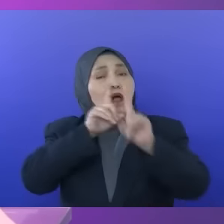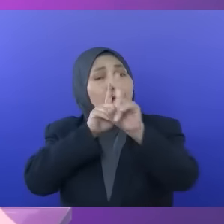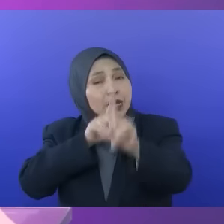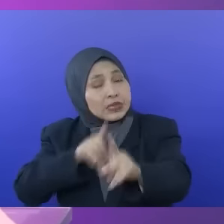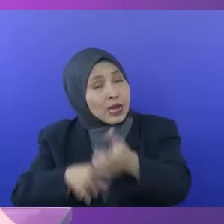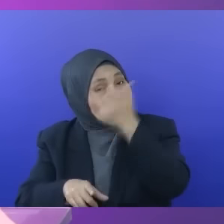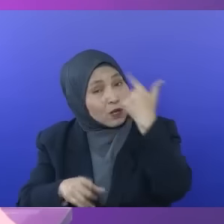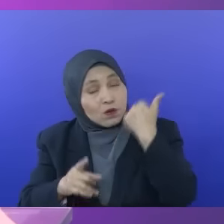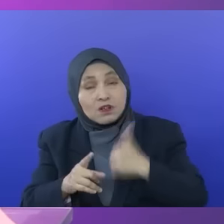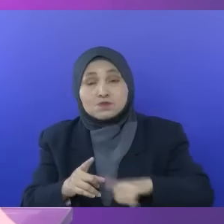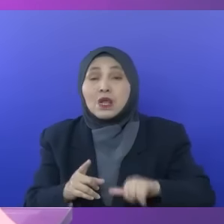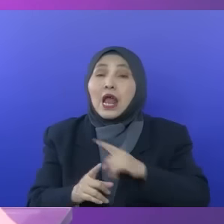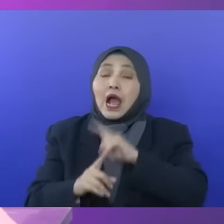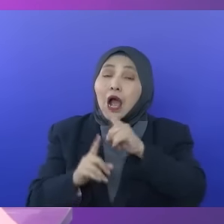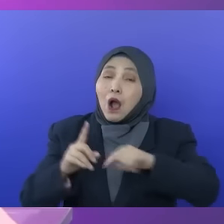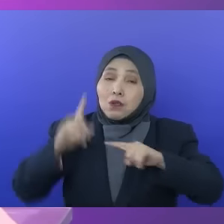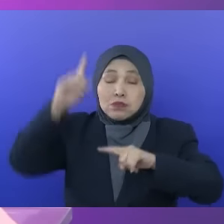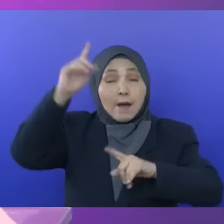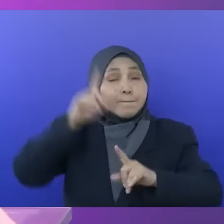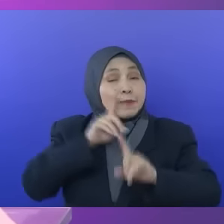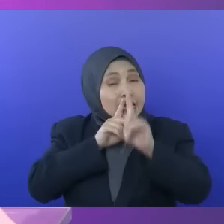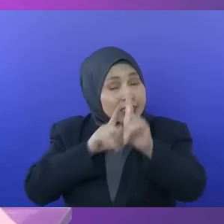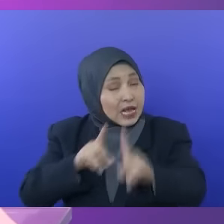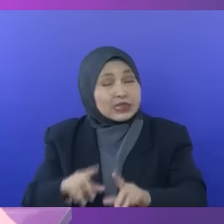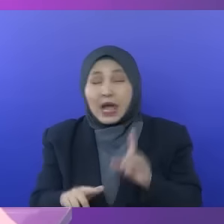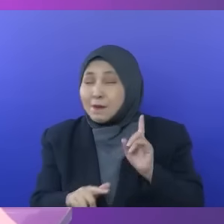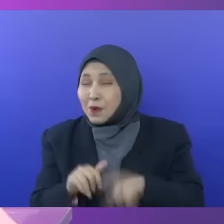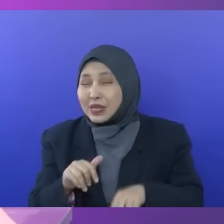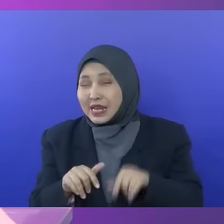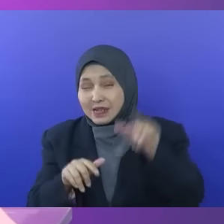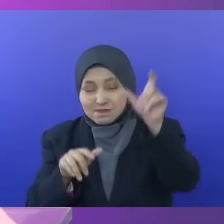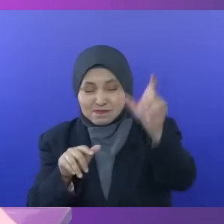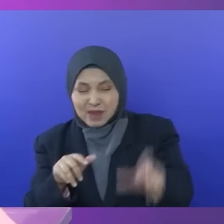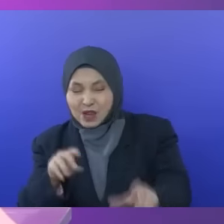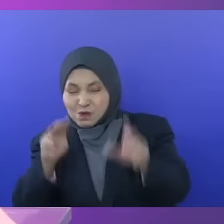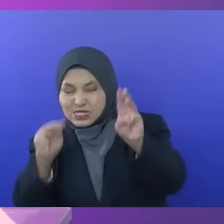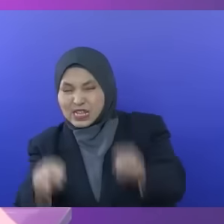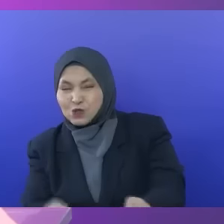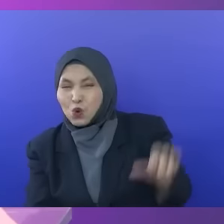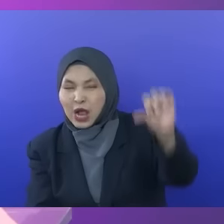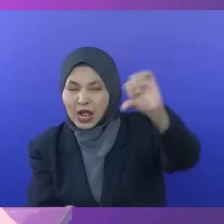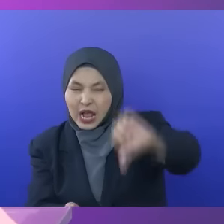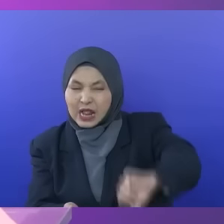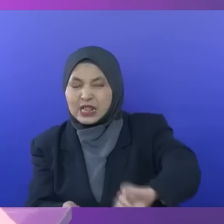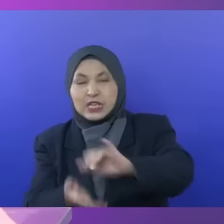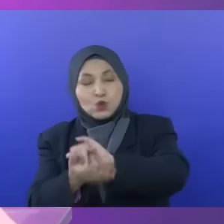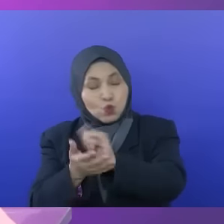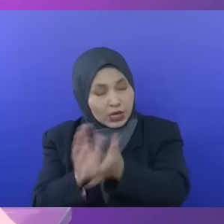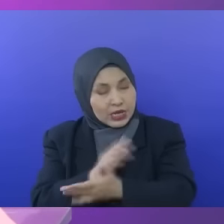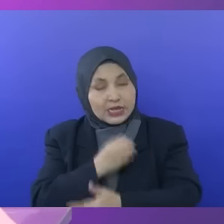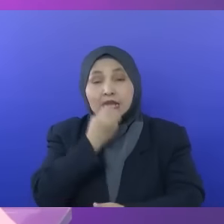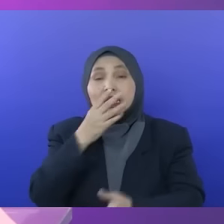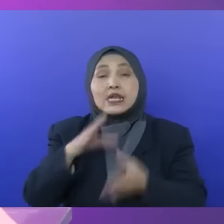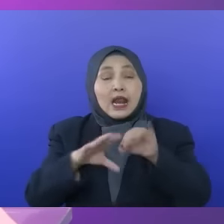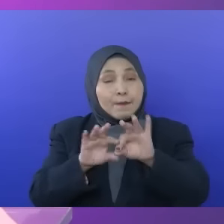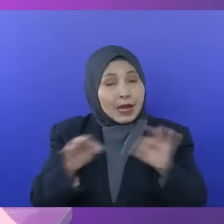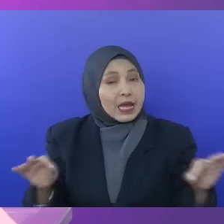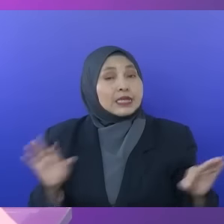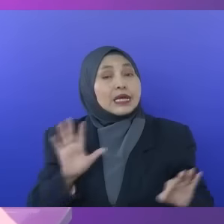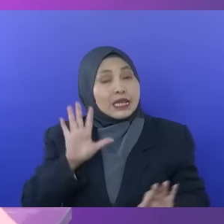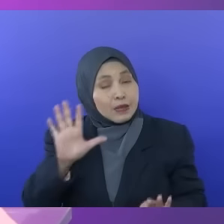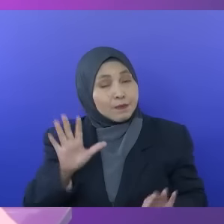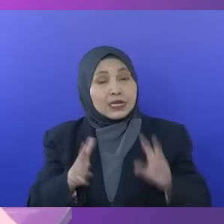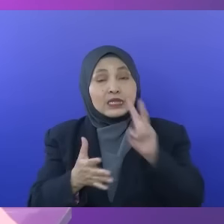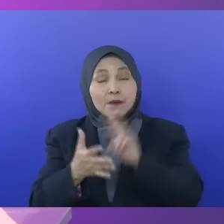Karena bila Allah perintah tidak mungkin seseorang itu gagal dan itulah yang dinyatakan pada ayat yang kelima kita baca sekali lagi ayat yang